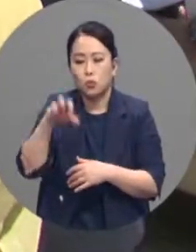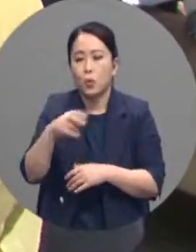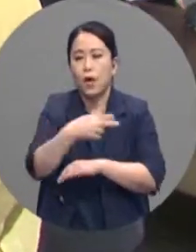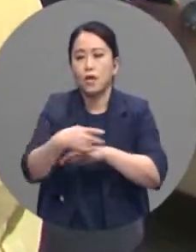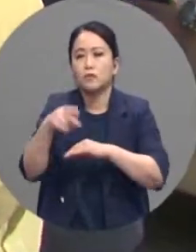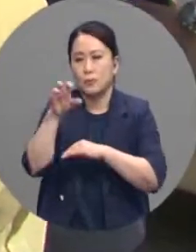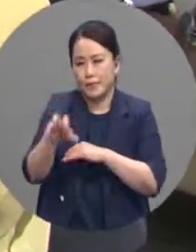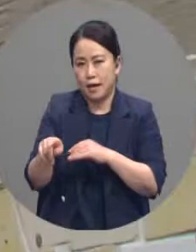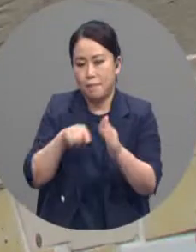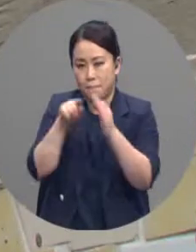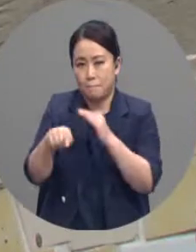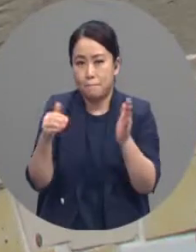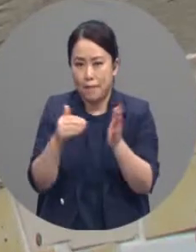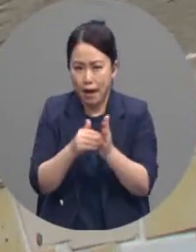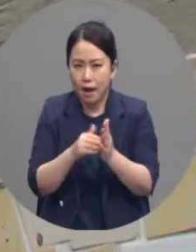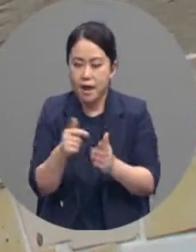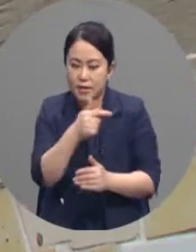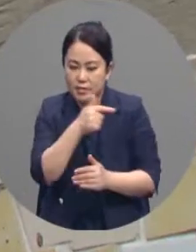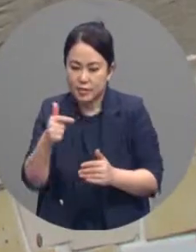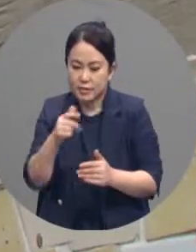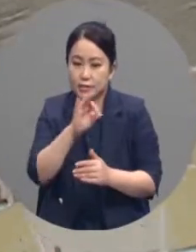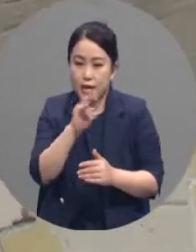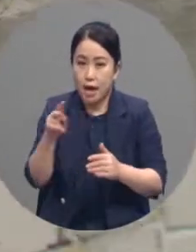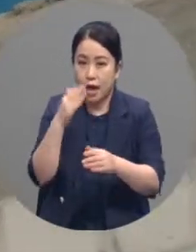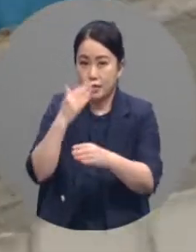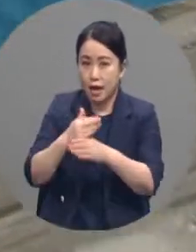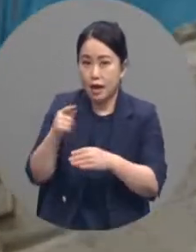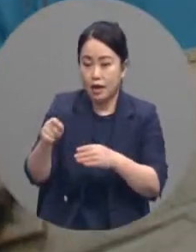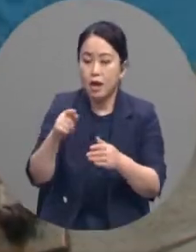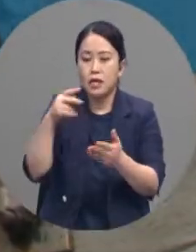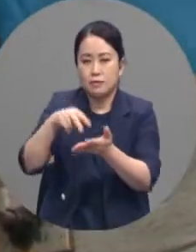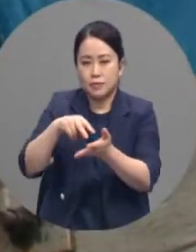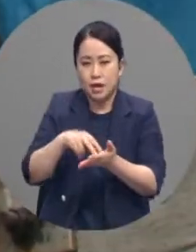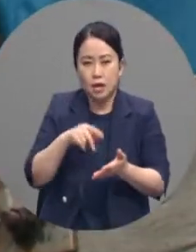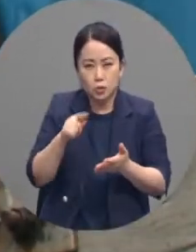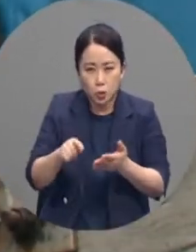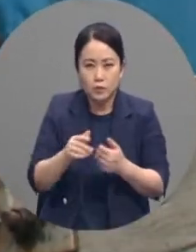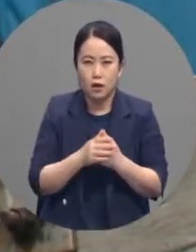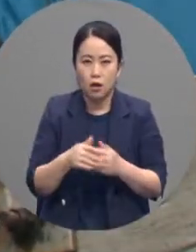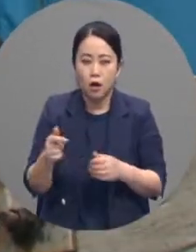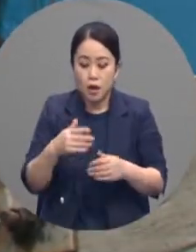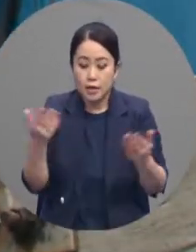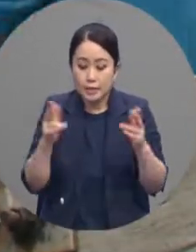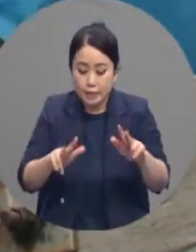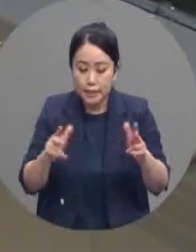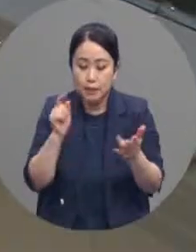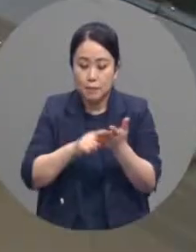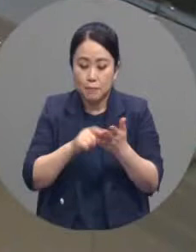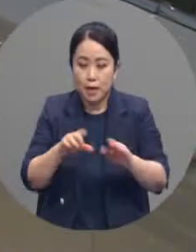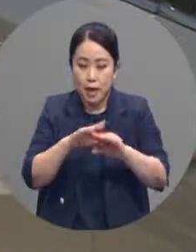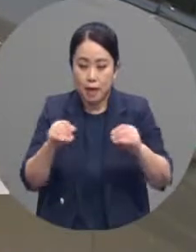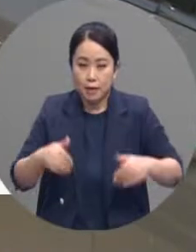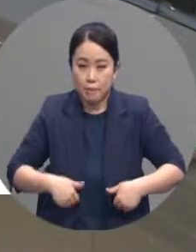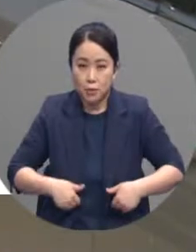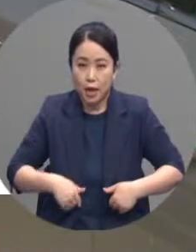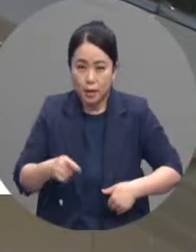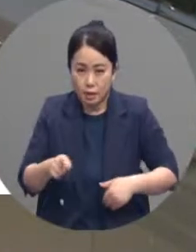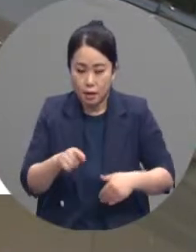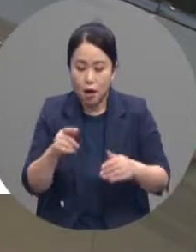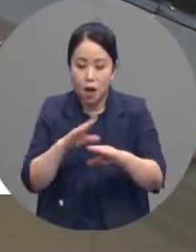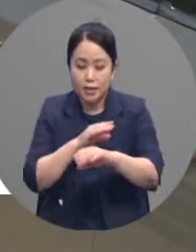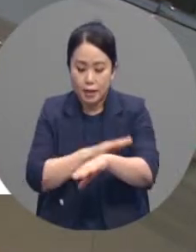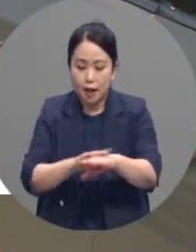야당으로서 현안 대처 능력을 보여주며 지역 민심을 다독이겠다는 의미입니다. 이번에 태풍 피해를